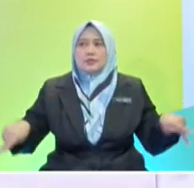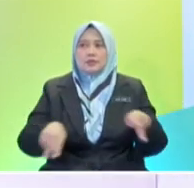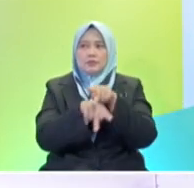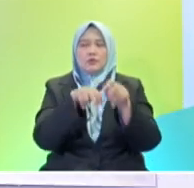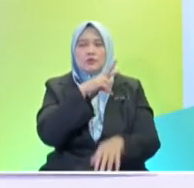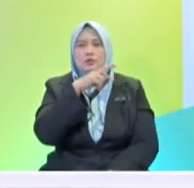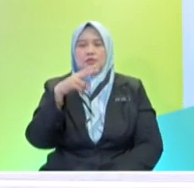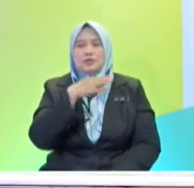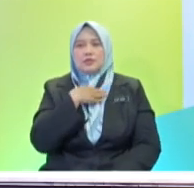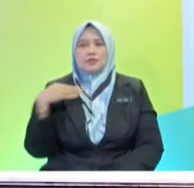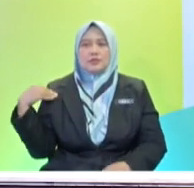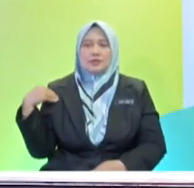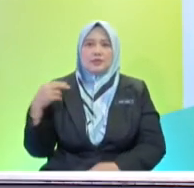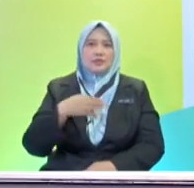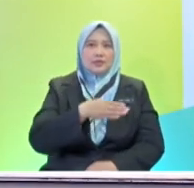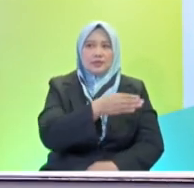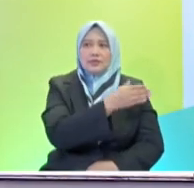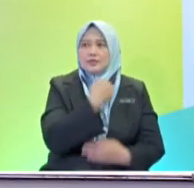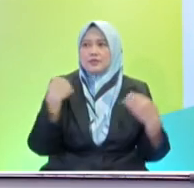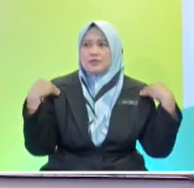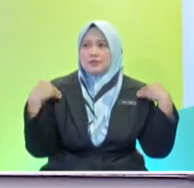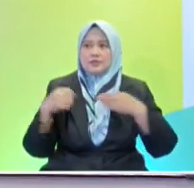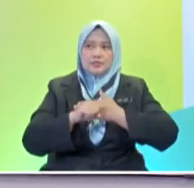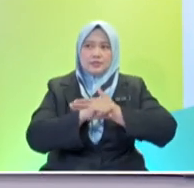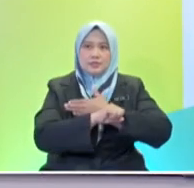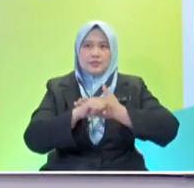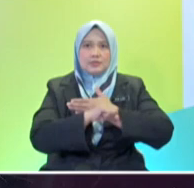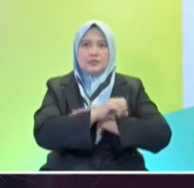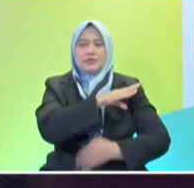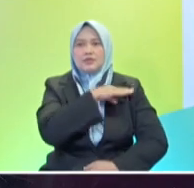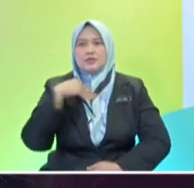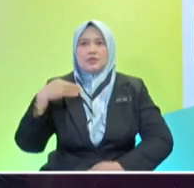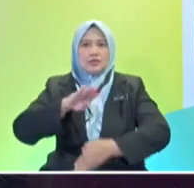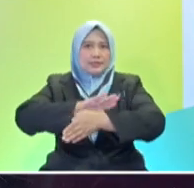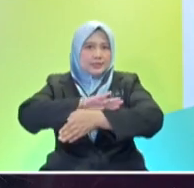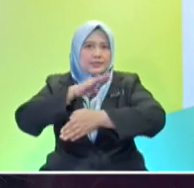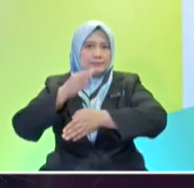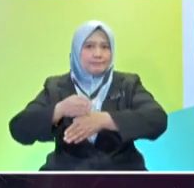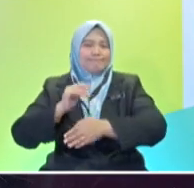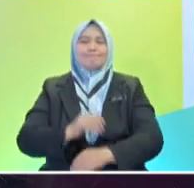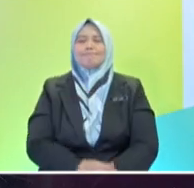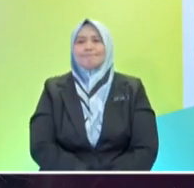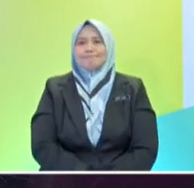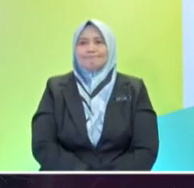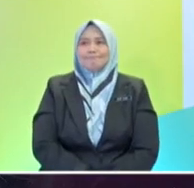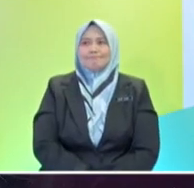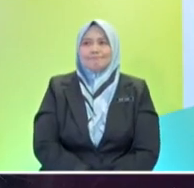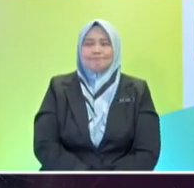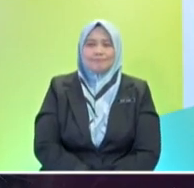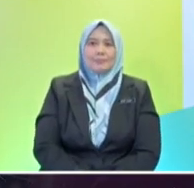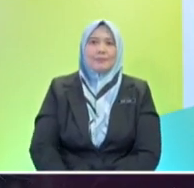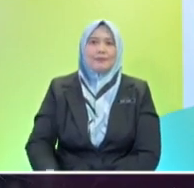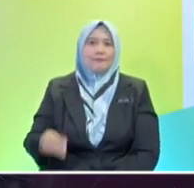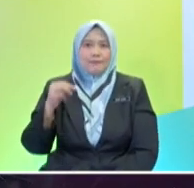mempunyai sirip dan sisik. Okey, apa pendapat Mira? Mira rasa Mira betul semua ke tak hari ini? Mira rasa Jawapan